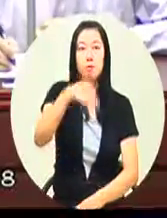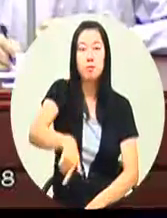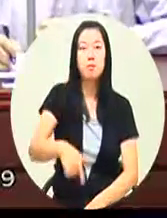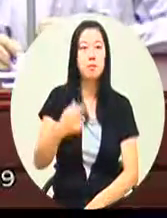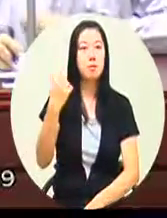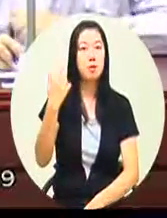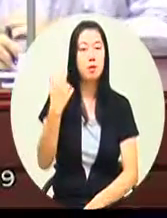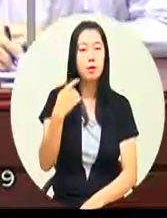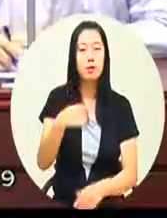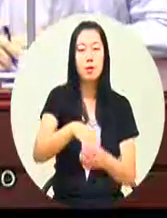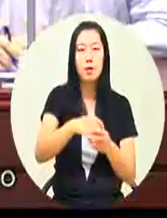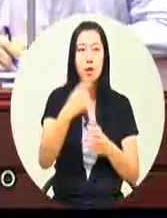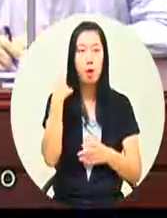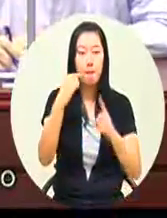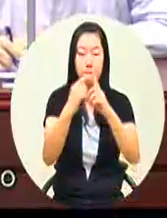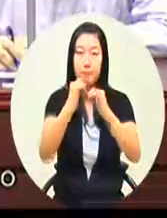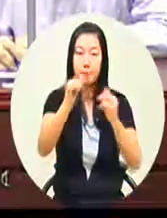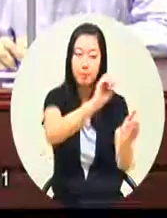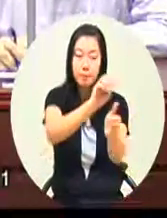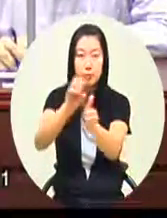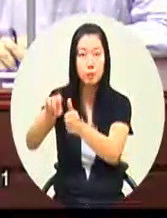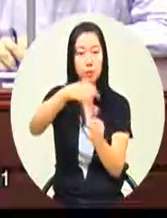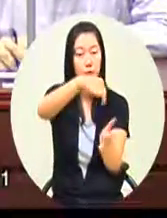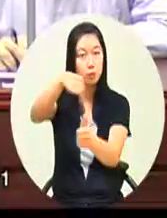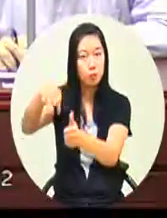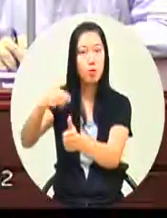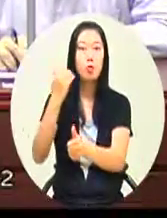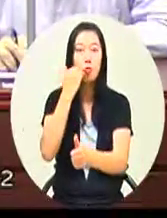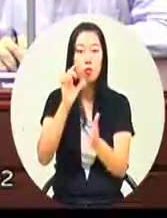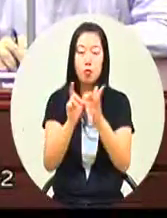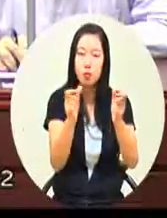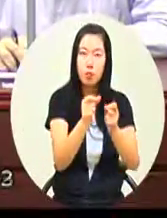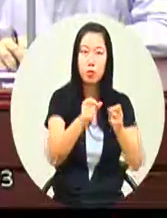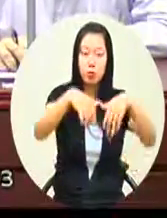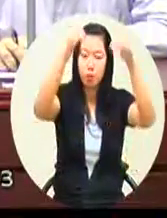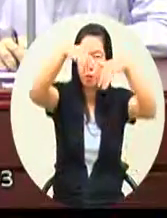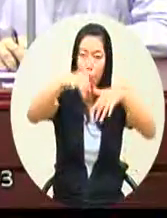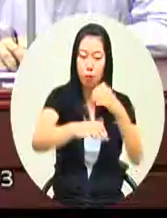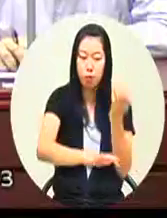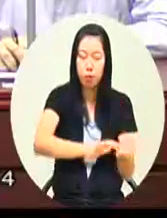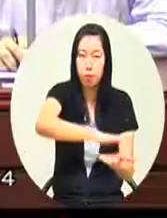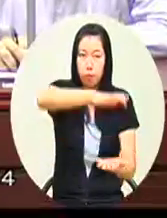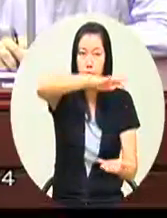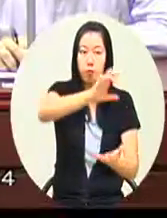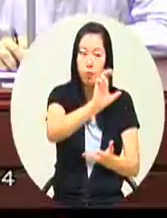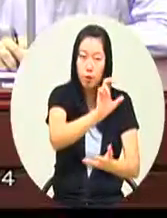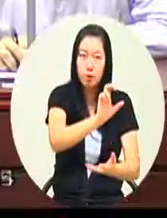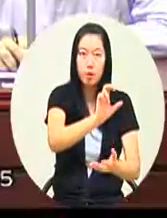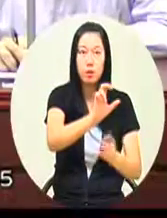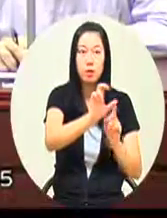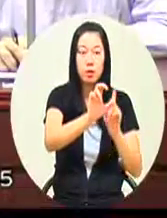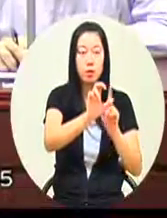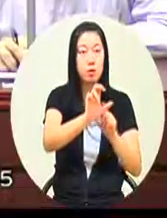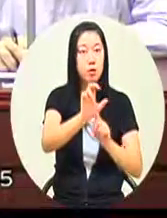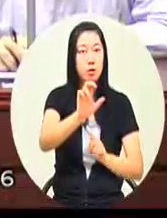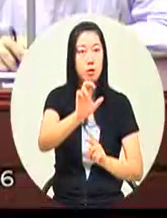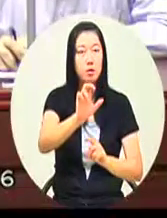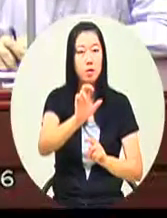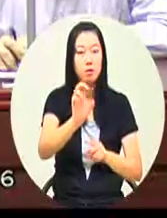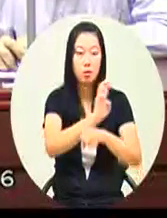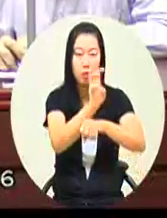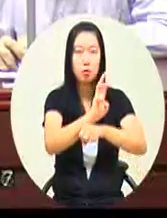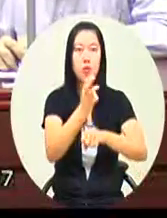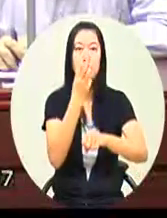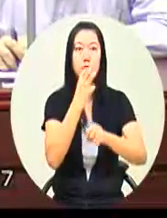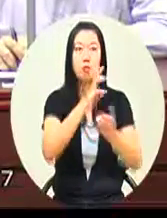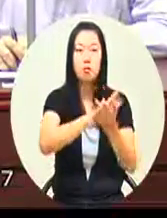给民众，短暂性的积水，有时候时雨量虽然是70，但是它那个70有时候30分钟它就下